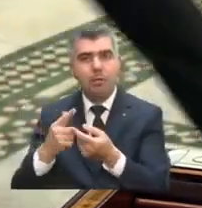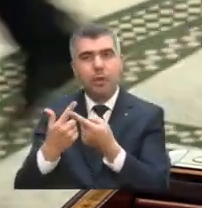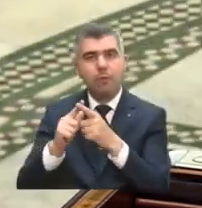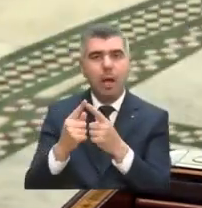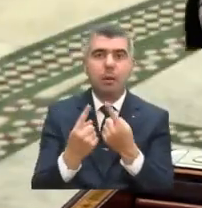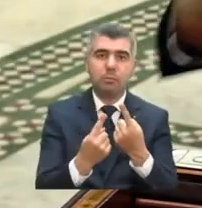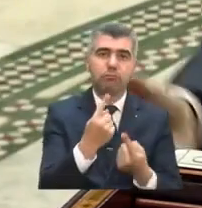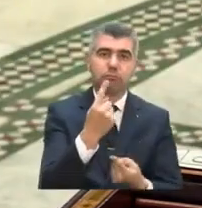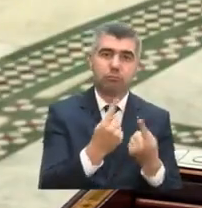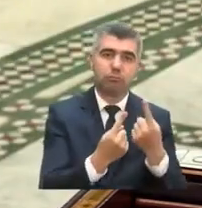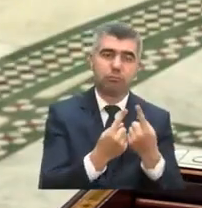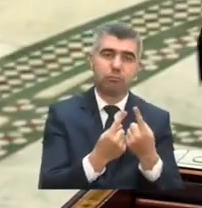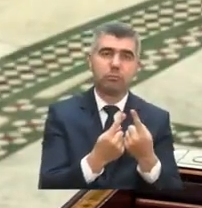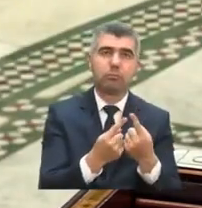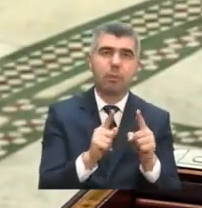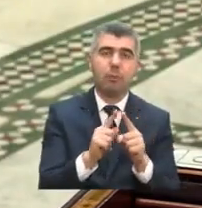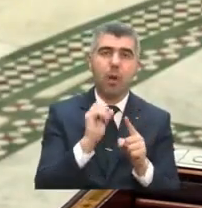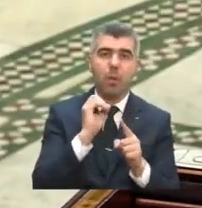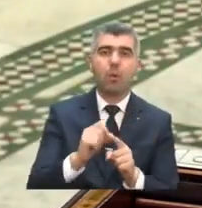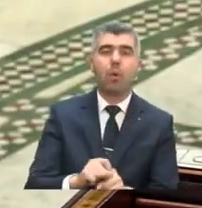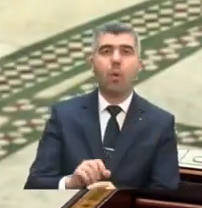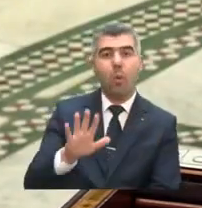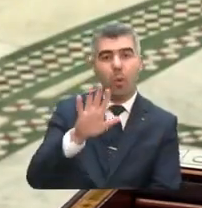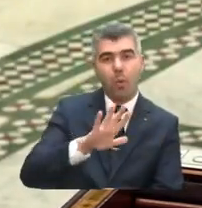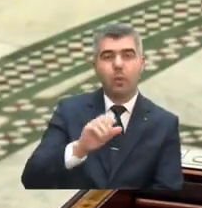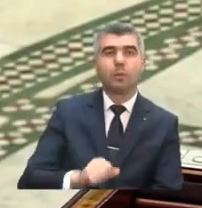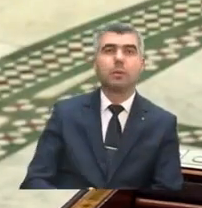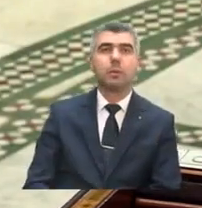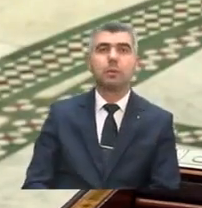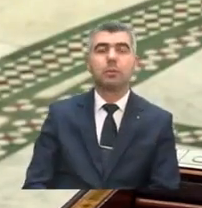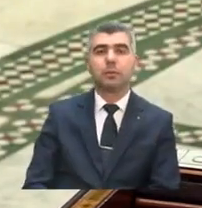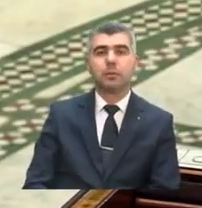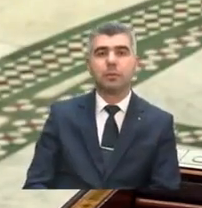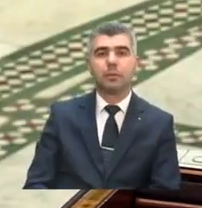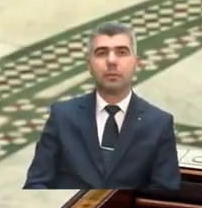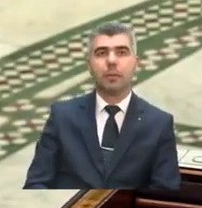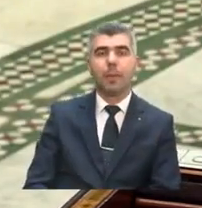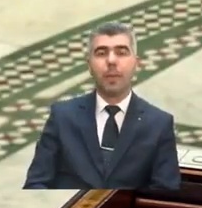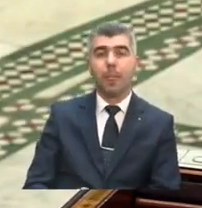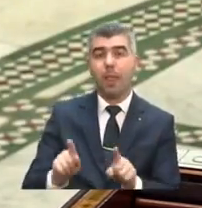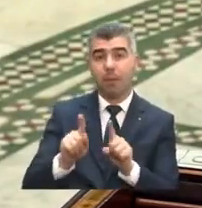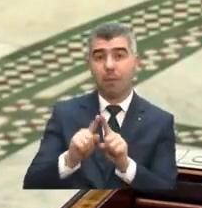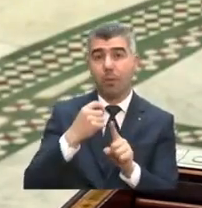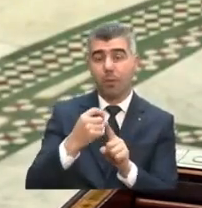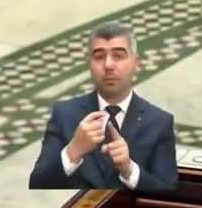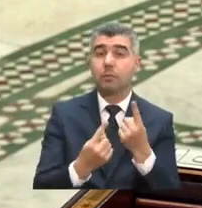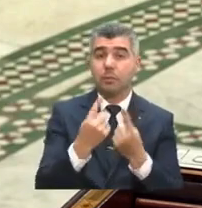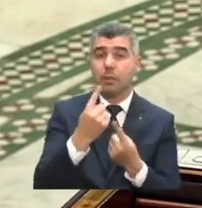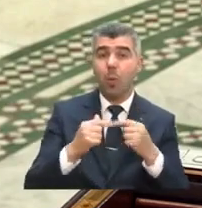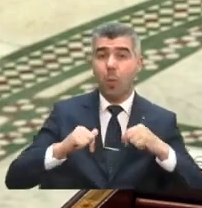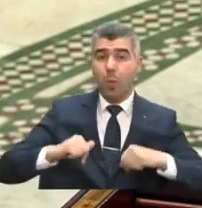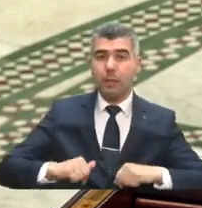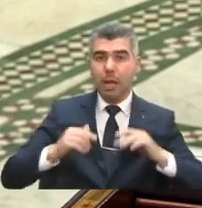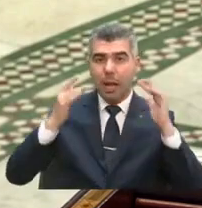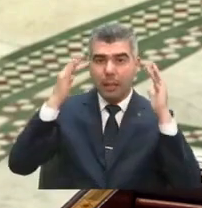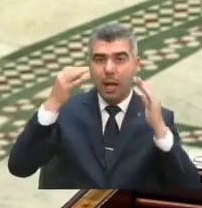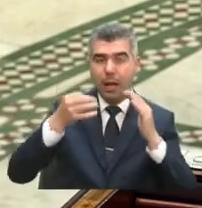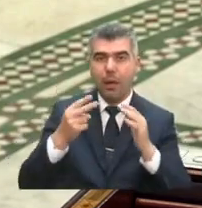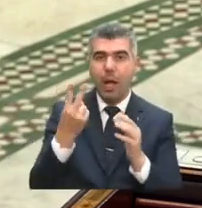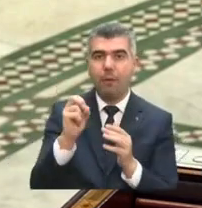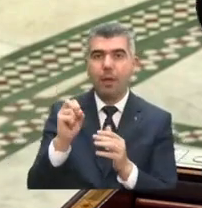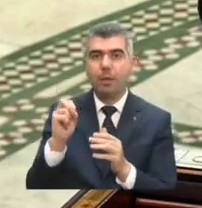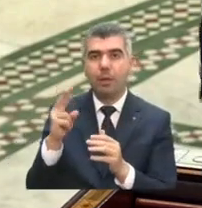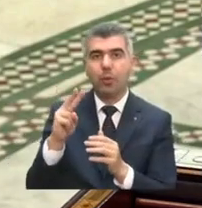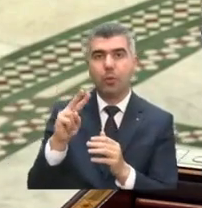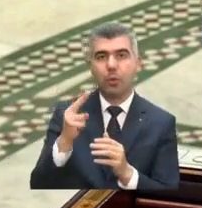الأشياء اللي كاينة حقيقة في المجتمع. ولا أعتقد أن دور وزارة الثقافة في 2022 هي